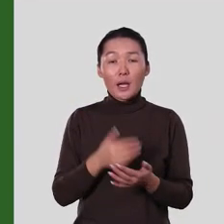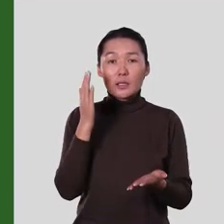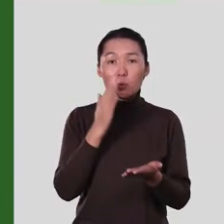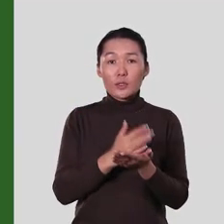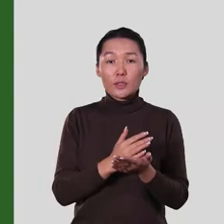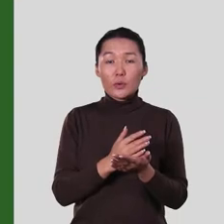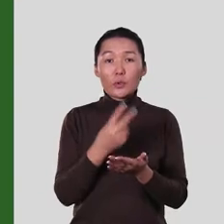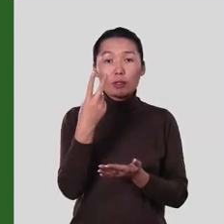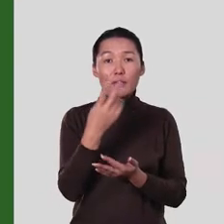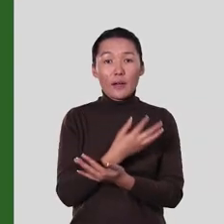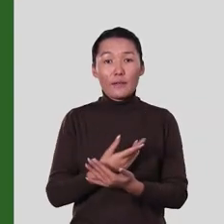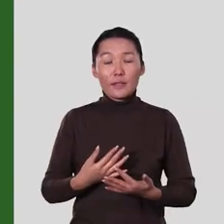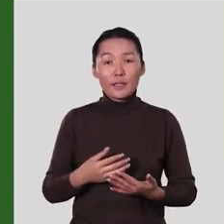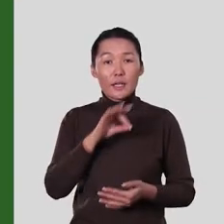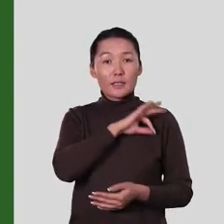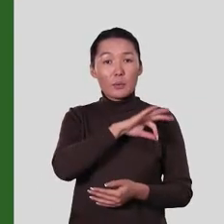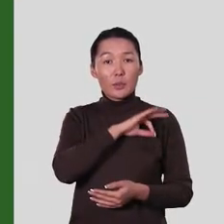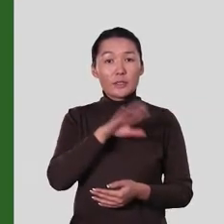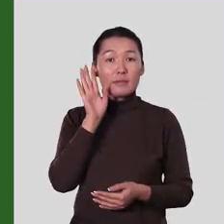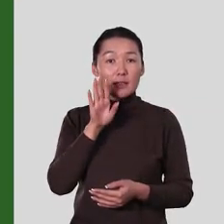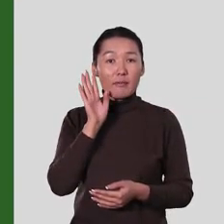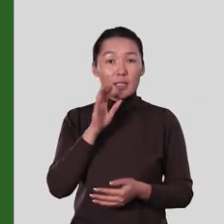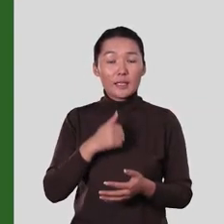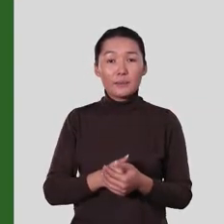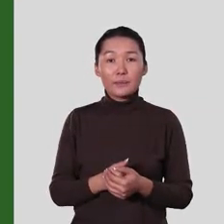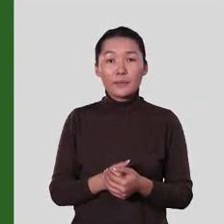Существует два вида использования воды.